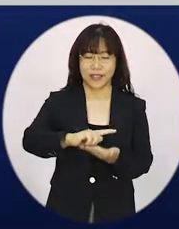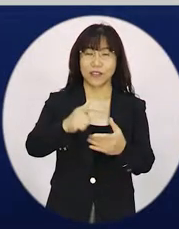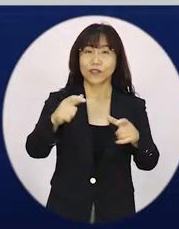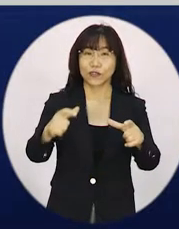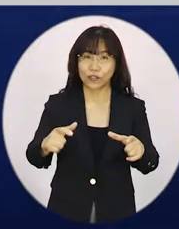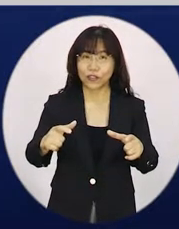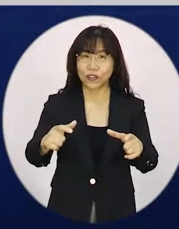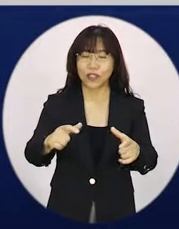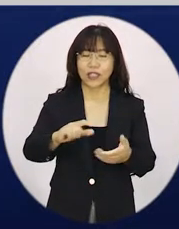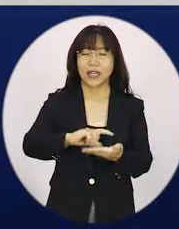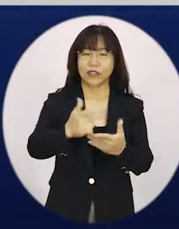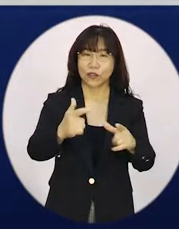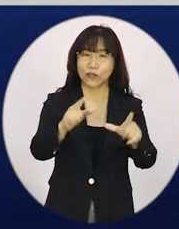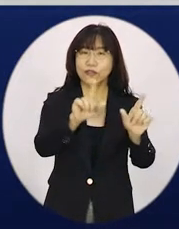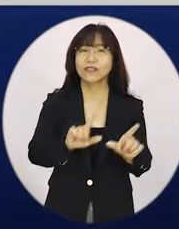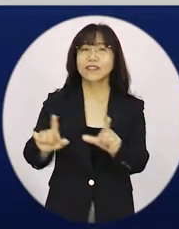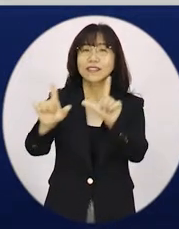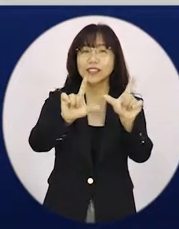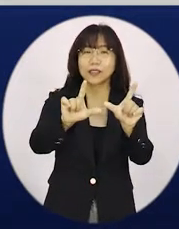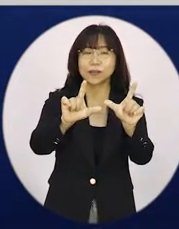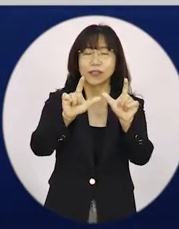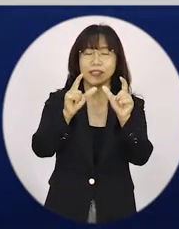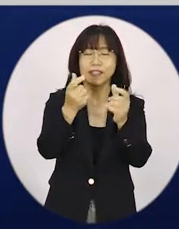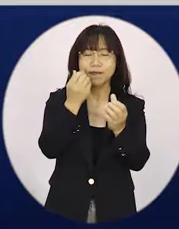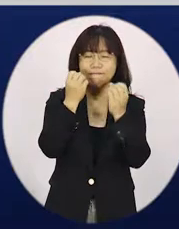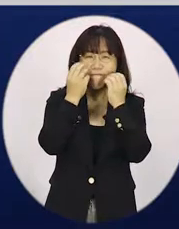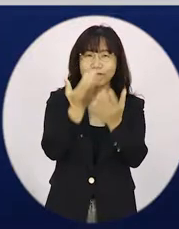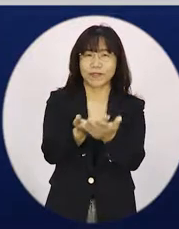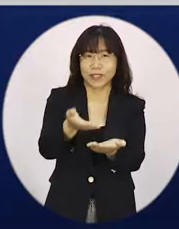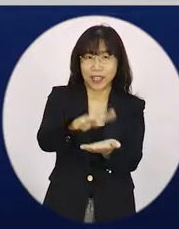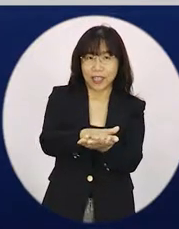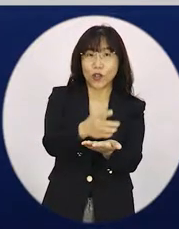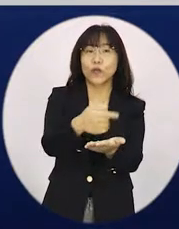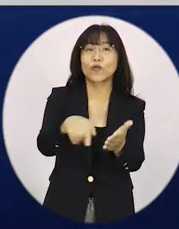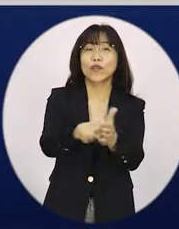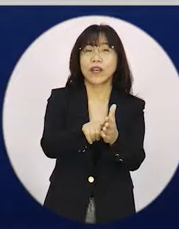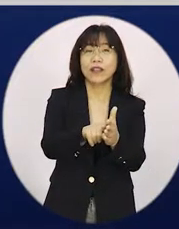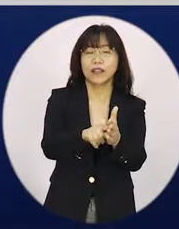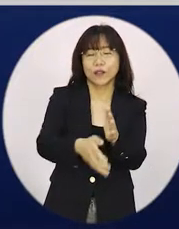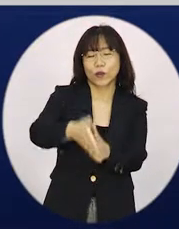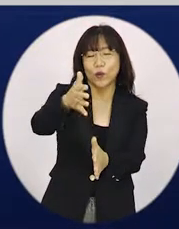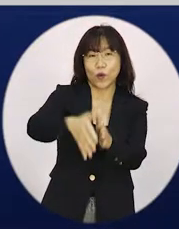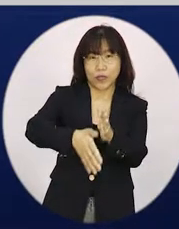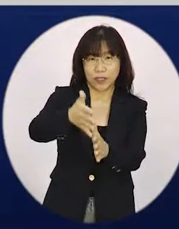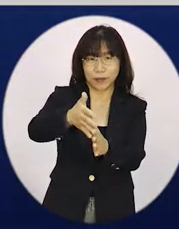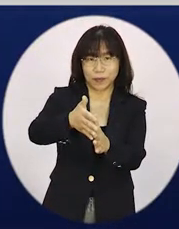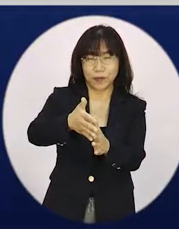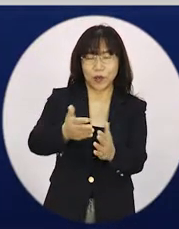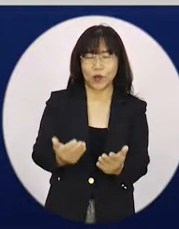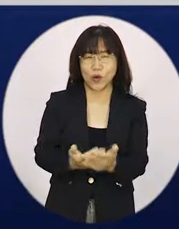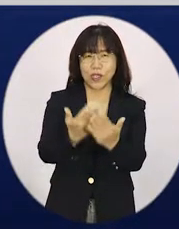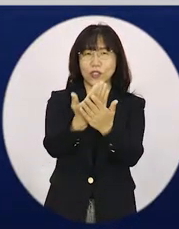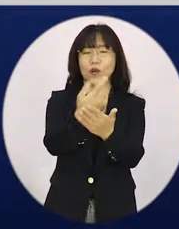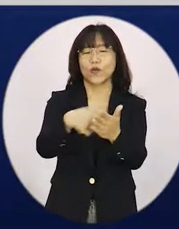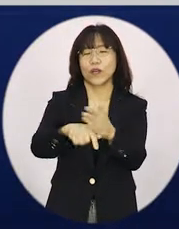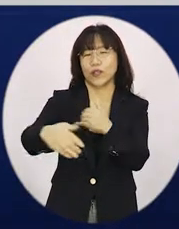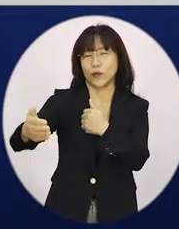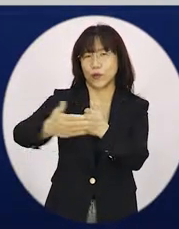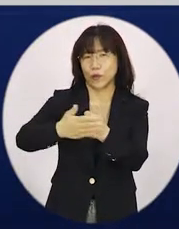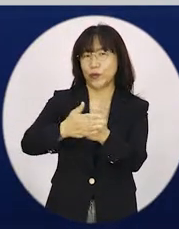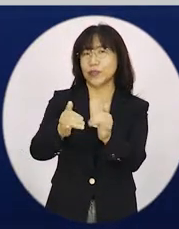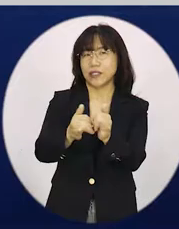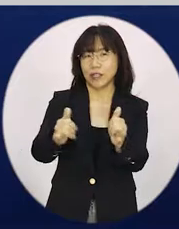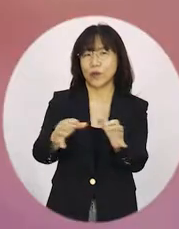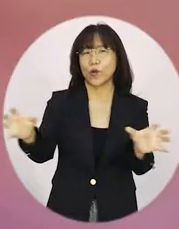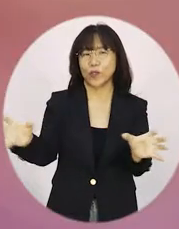강서구가 강서구의 주거 환경 개선을 함께할 원도심 활성화 구민 소통 서포터즈를 오는 22일까지